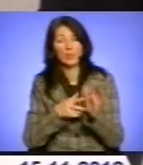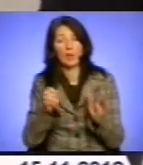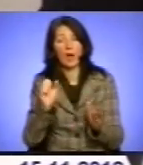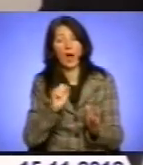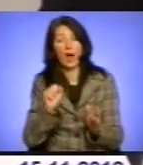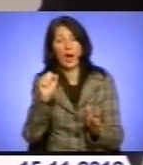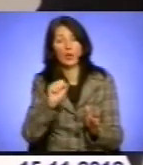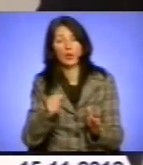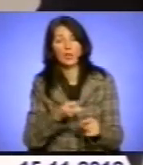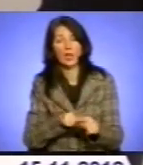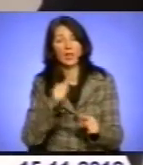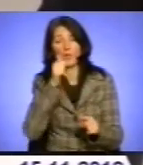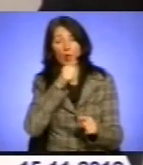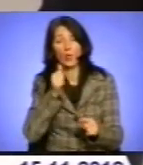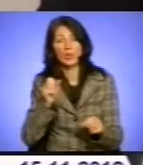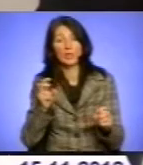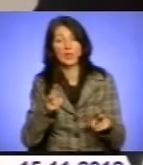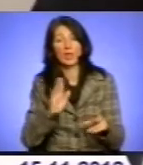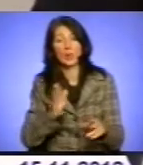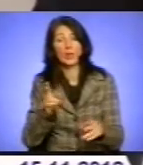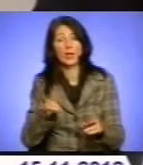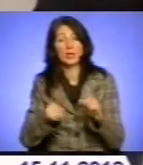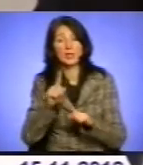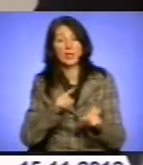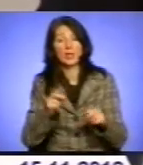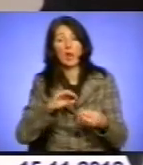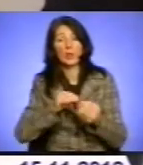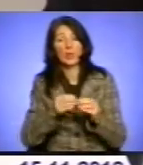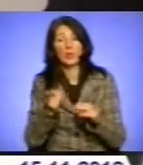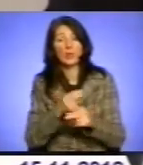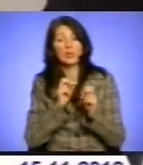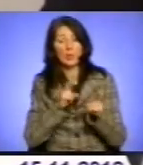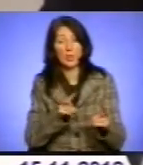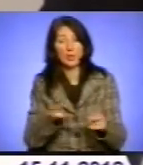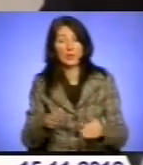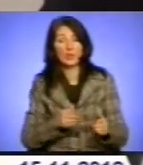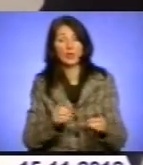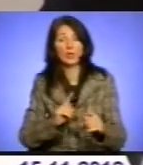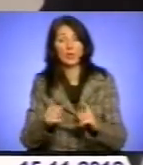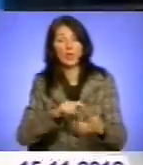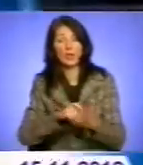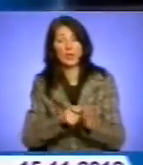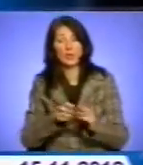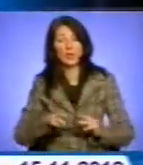года специальное было заседание по проблемам безопасности дорожного движения Кабинета министров.